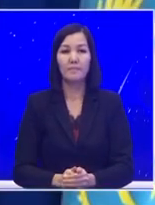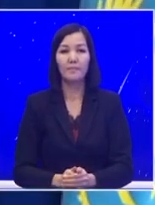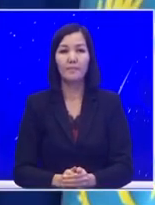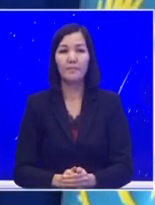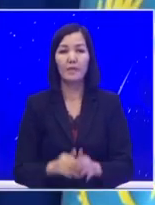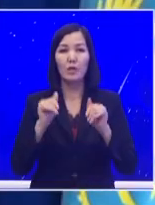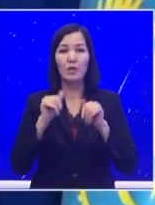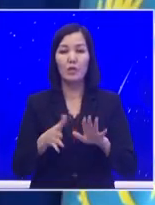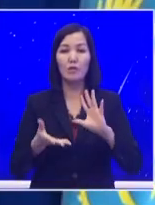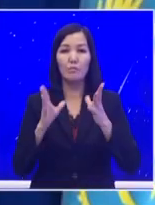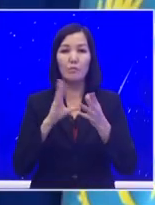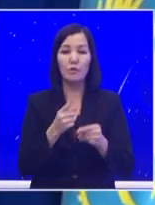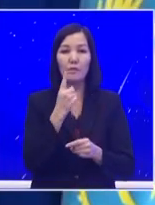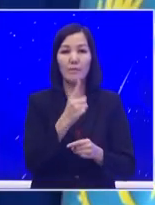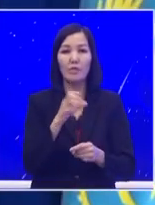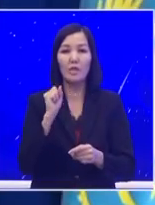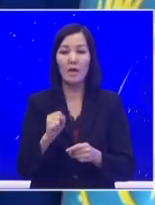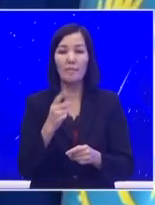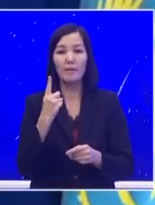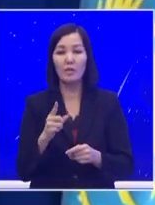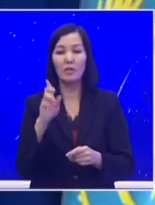Қабылданған шешім бойынша бірінші А және бірінші Б